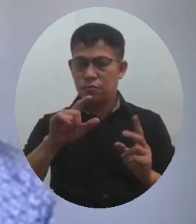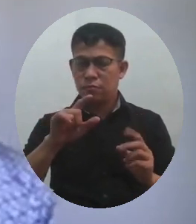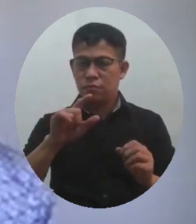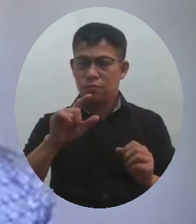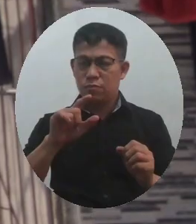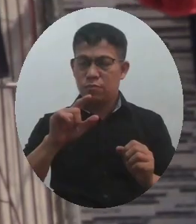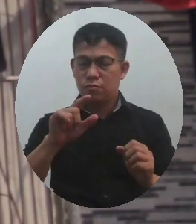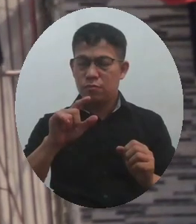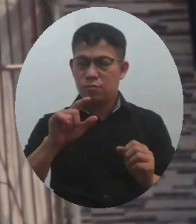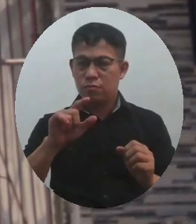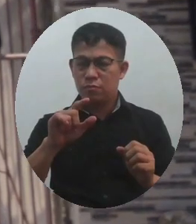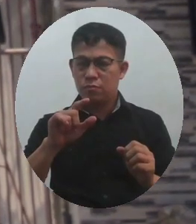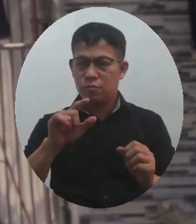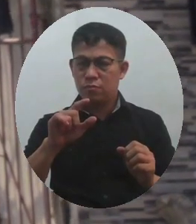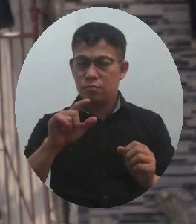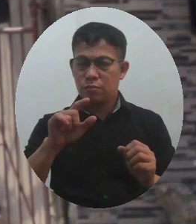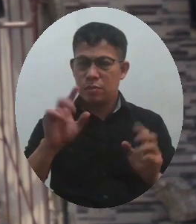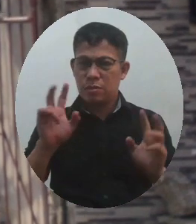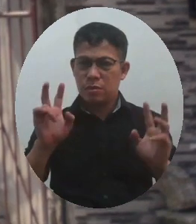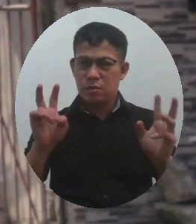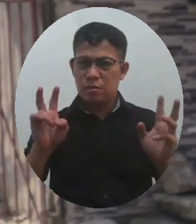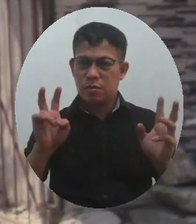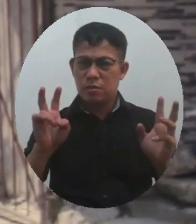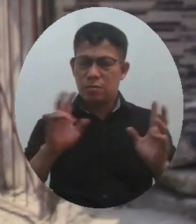ambiguous genitalia.